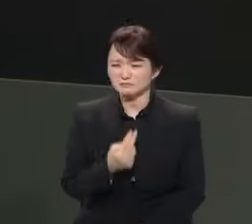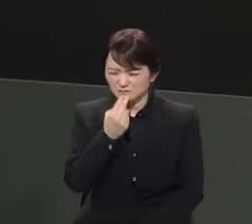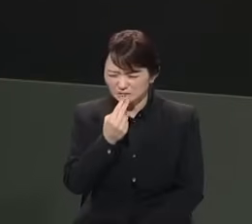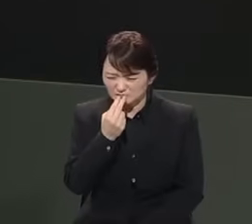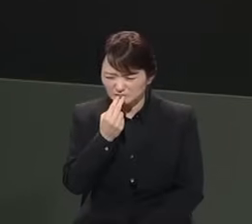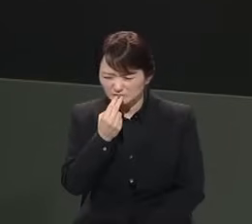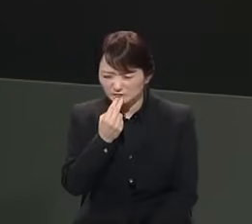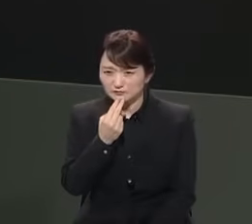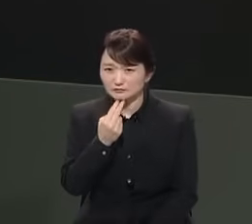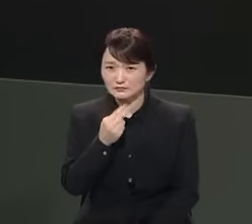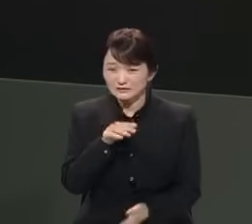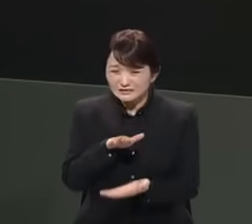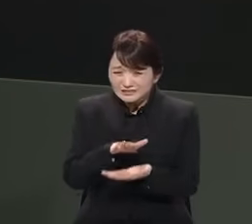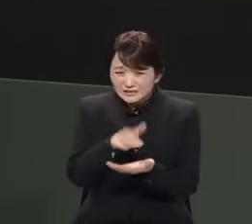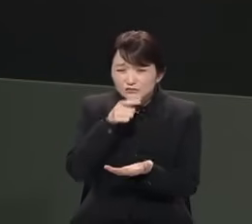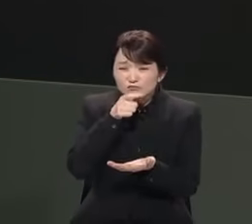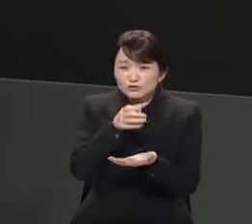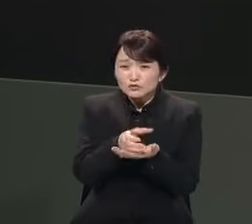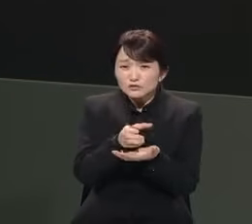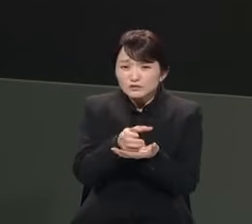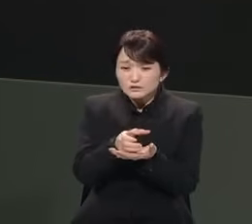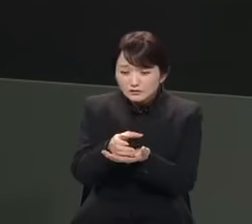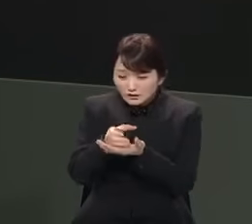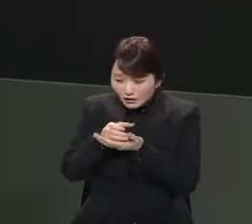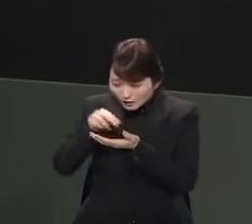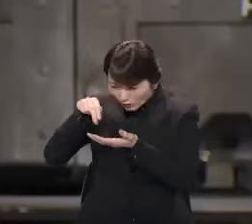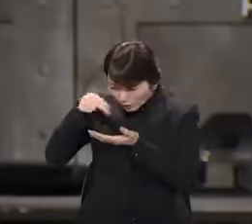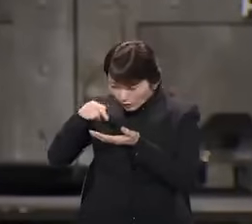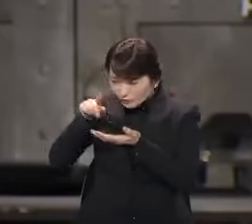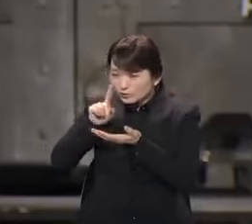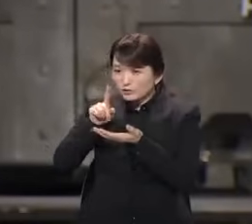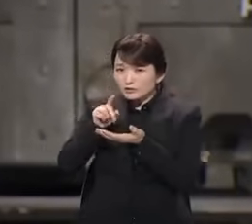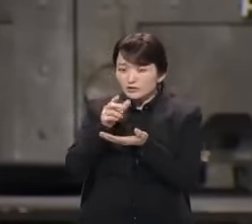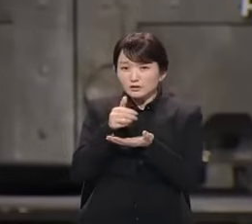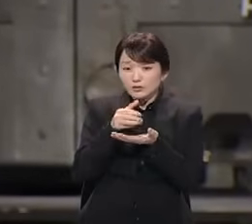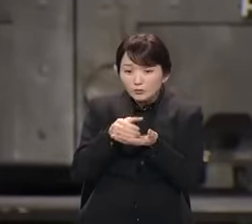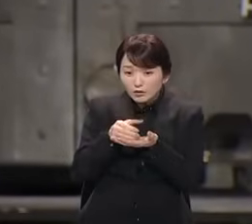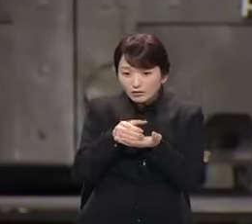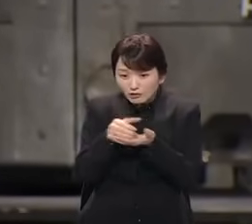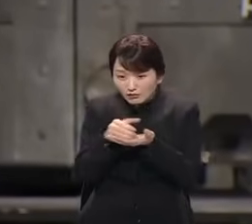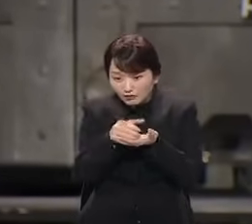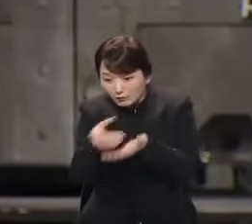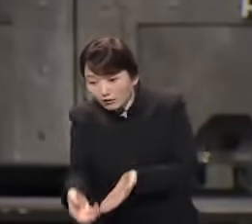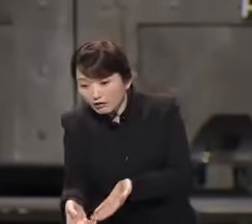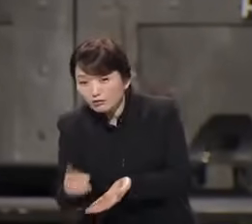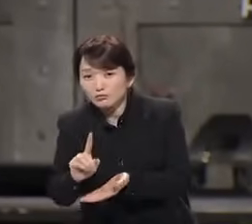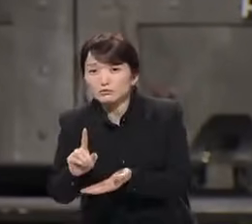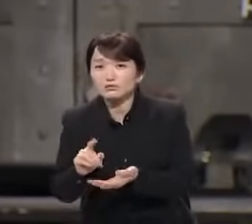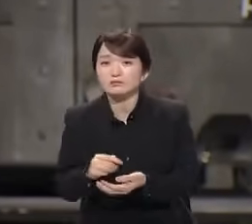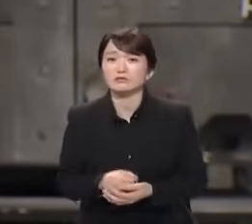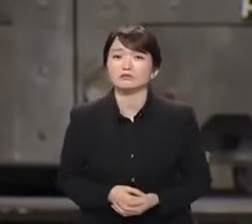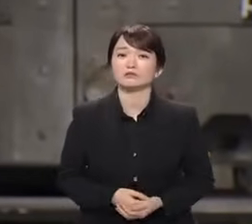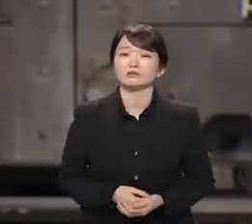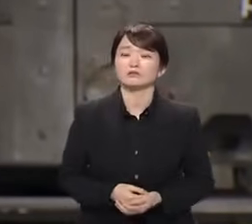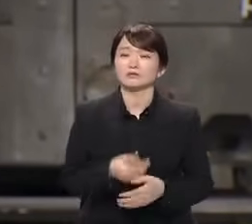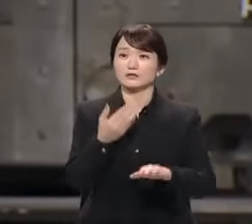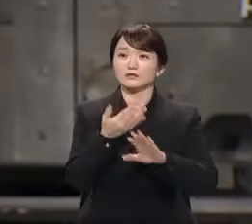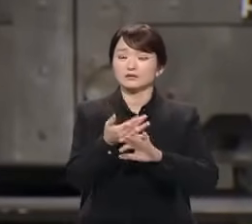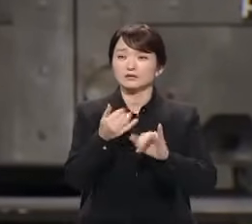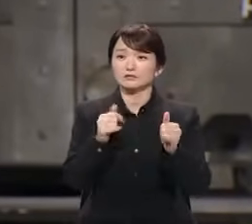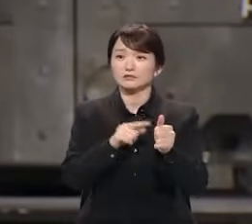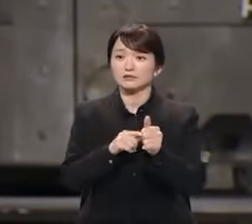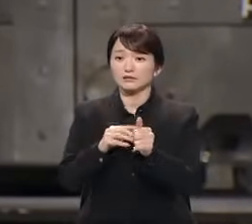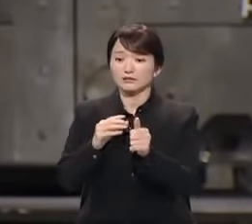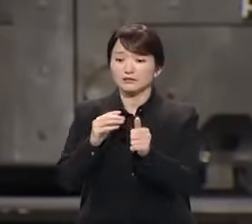그렇고 뜨거운 물이잖아요. 저거 지하철에서 가뜩이나 흔들리잖아요. 사람도 많은 시간인 거고 저거 엎어져서 다른 사람에게 튀거나